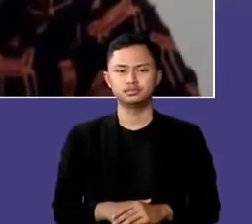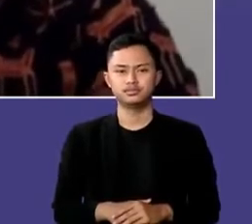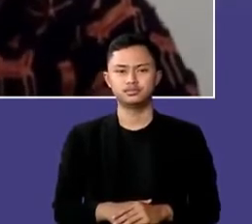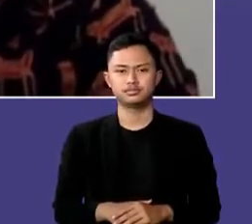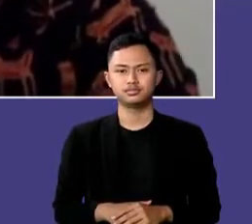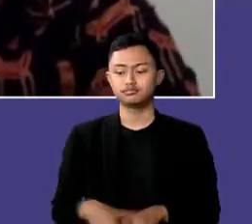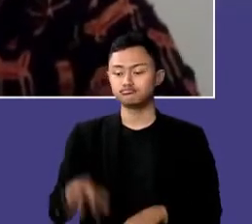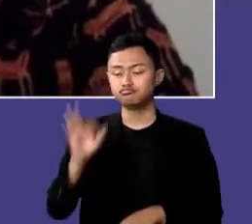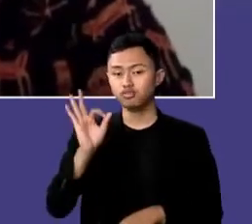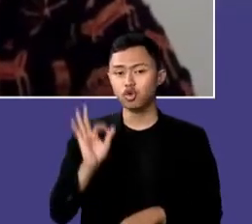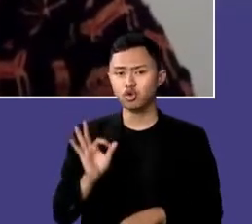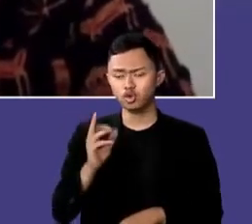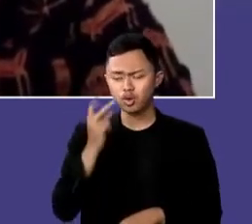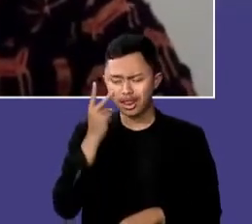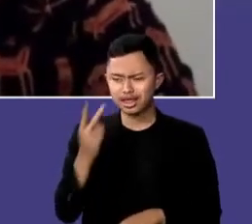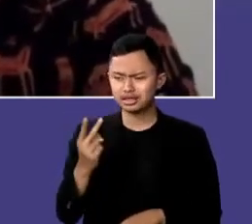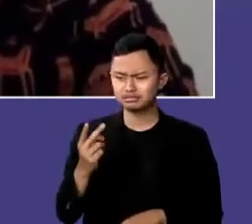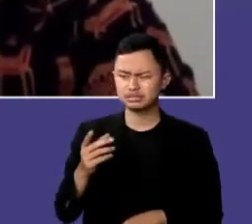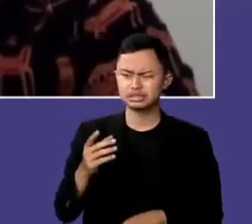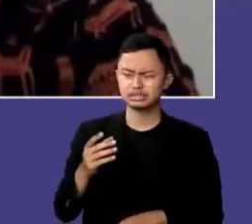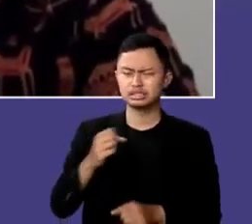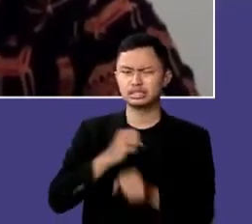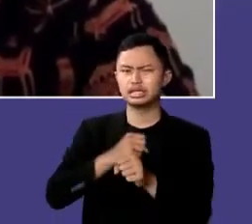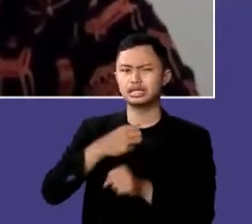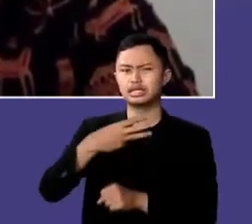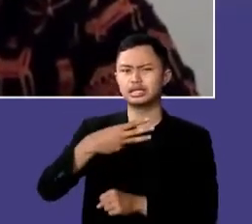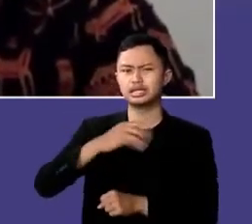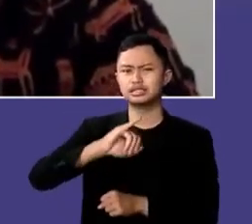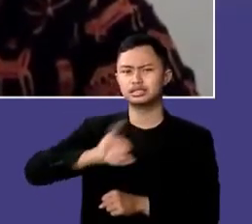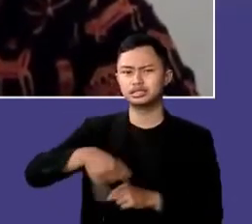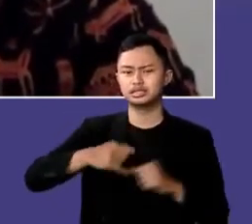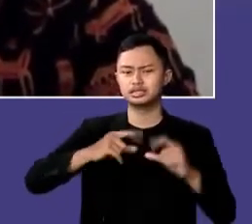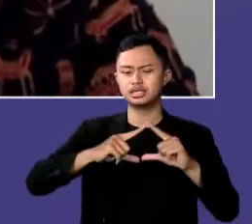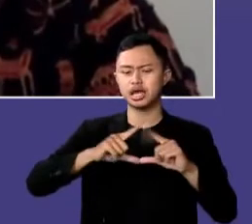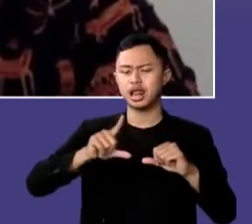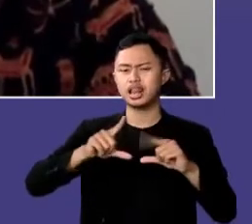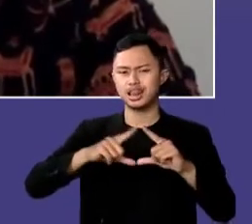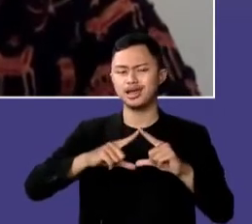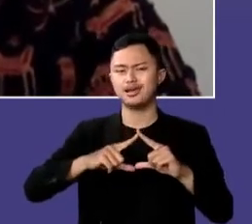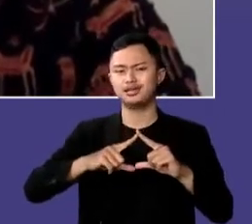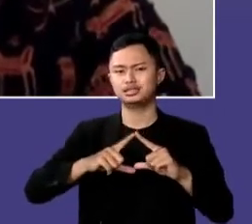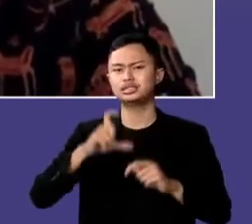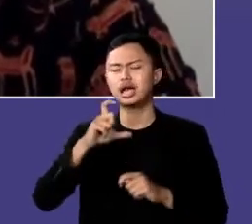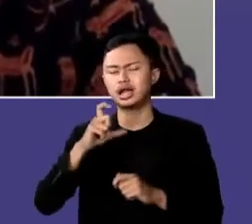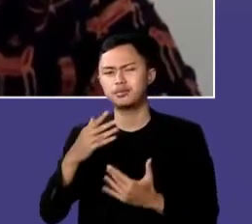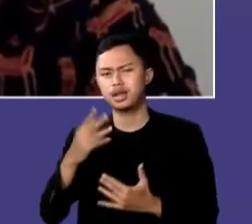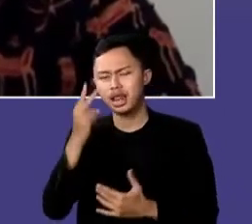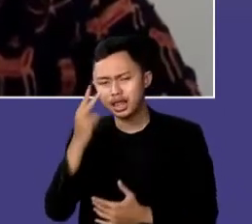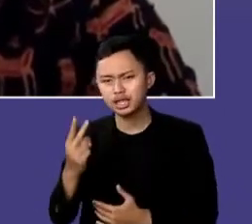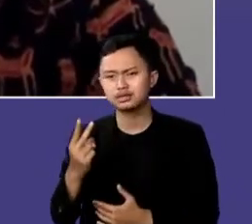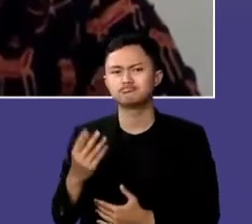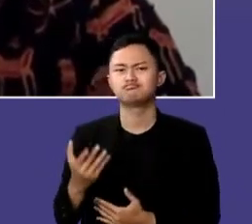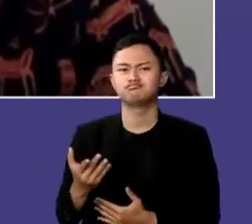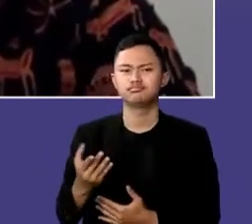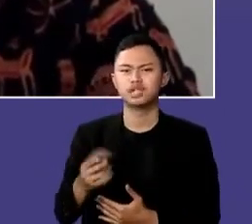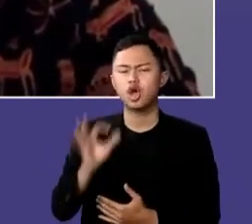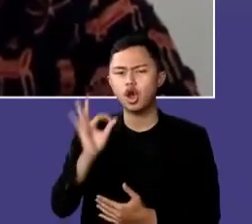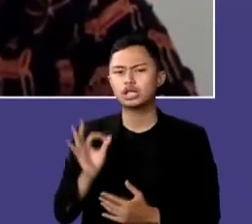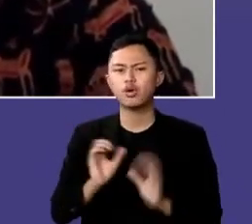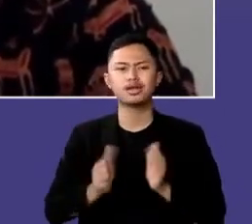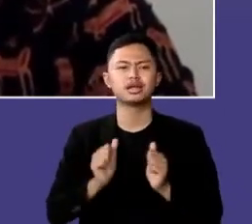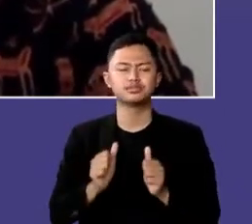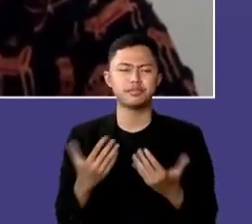orangtua dapat mengenali gejalanya jika anak terpapar coffee 19 blog tindakan darurat apa saja yang harus dilakukan oleh